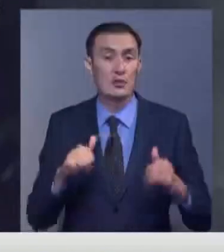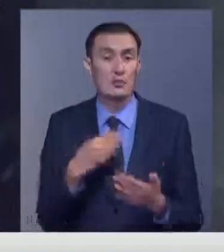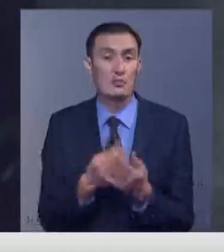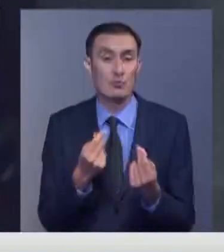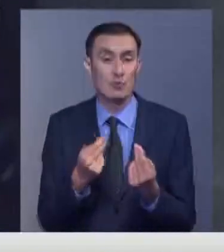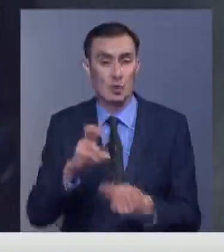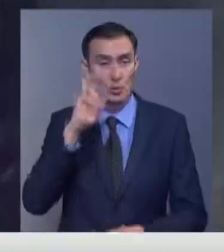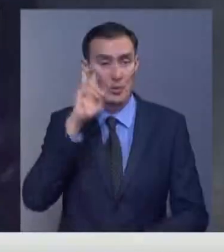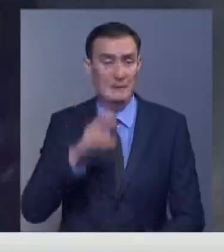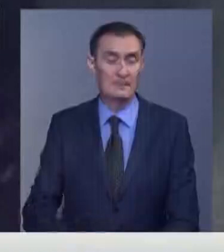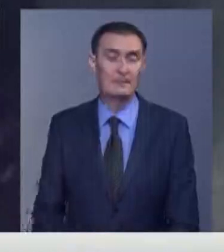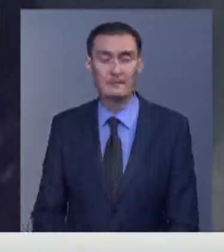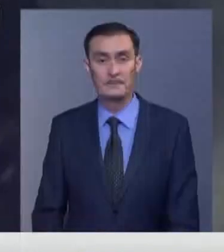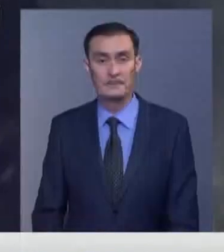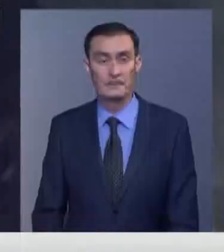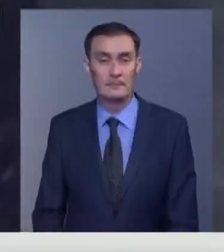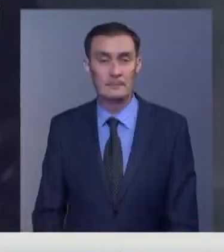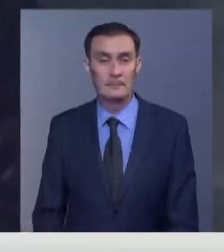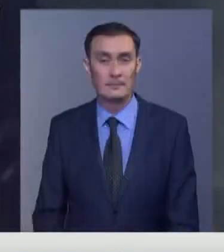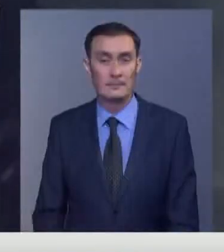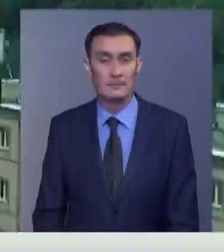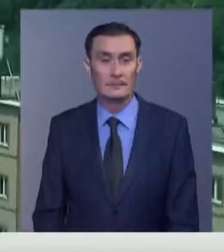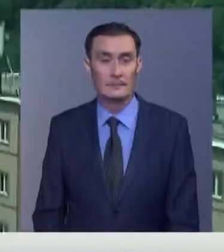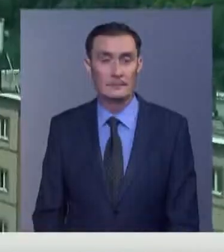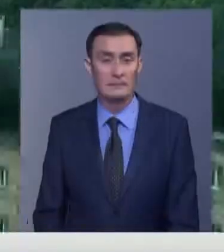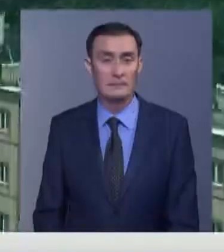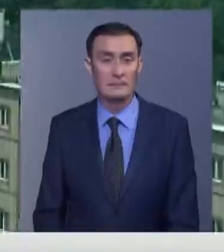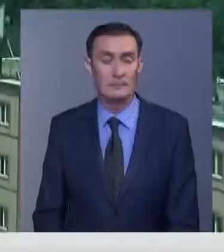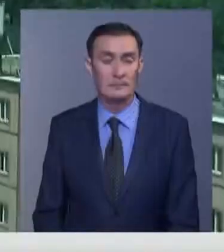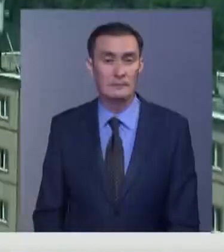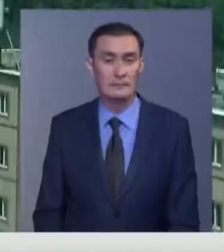бюджет. Лаура Жусубекова, Давид Атаян, Хабар 24, Армения.